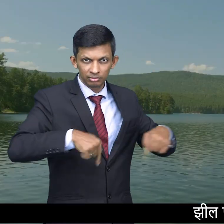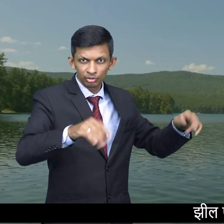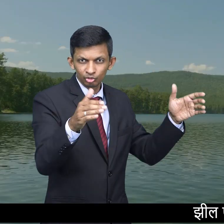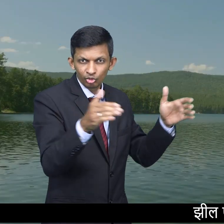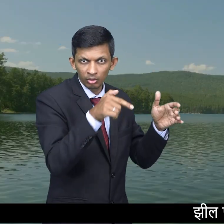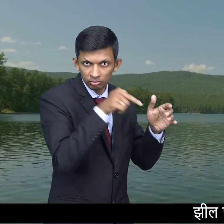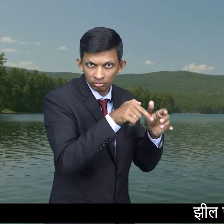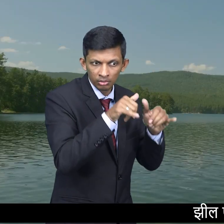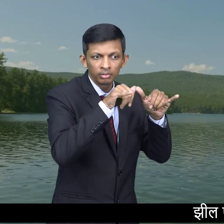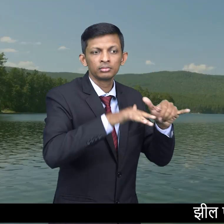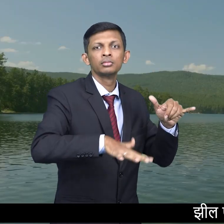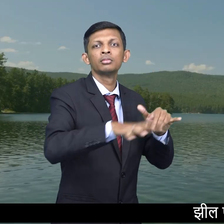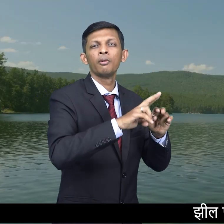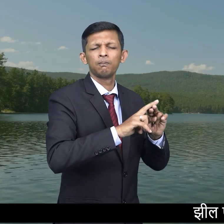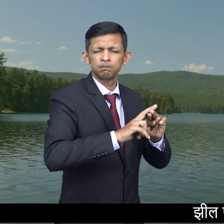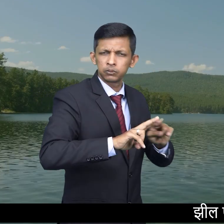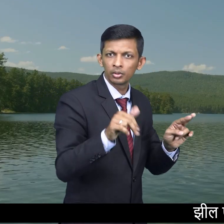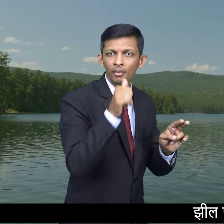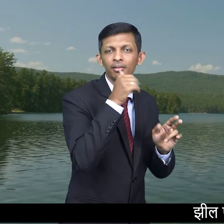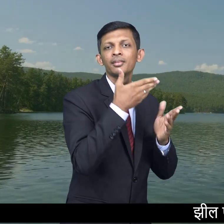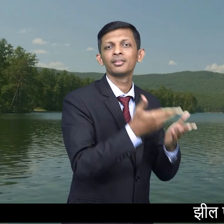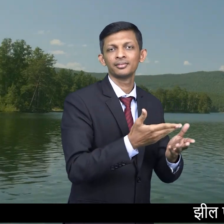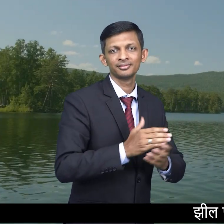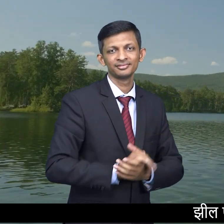झील पानी से भरा एक क्षेत्र है।